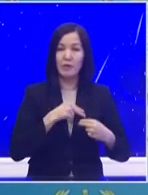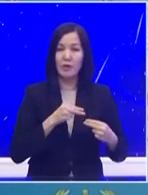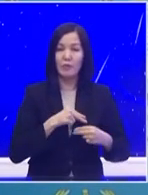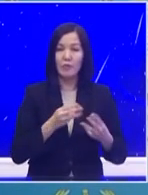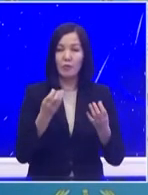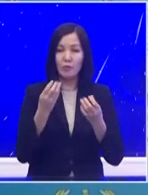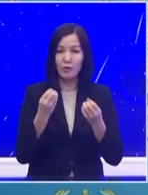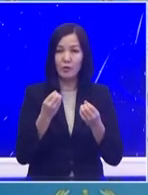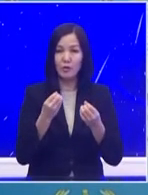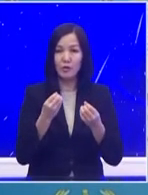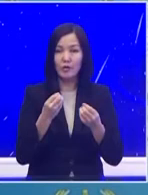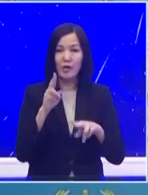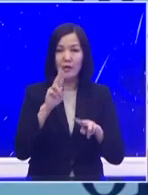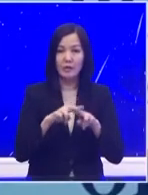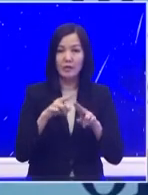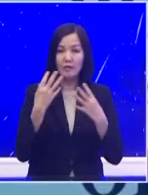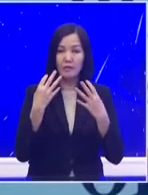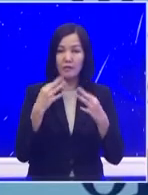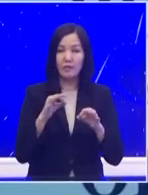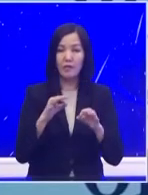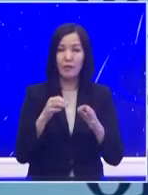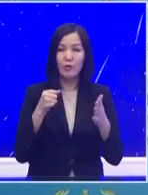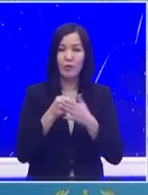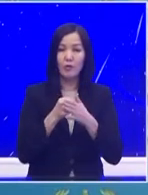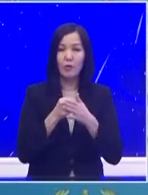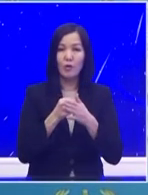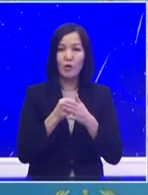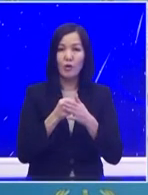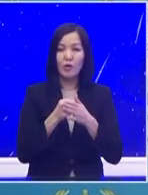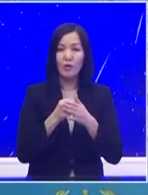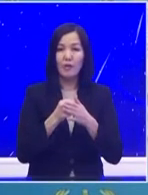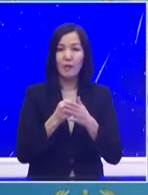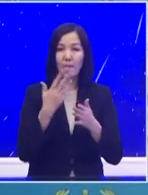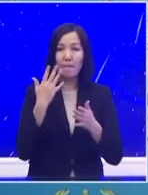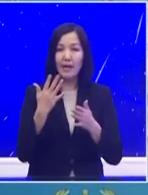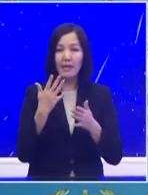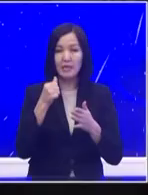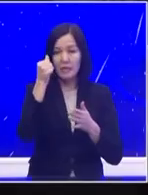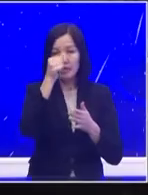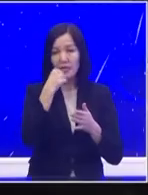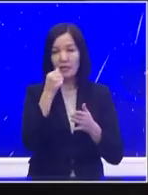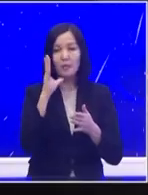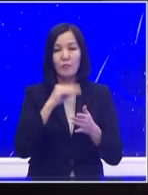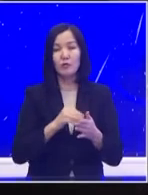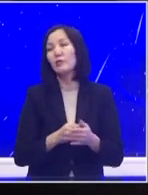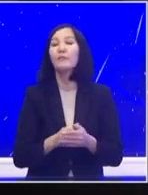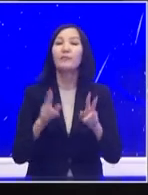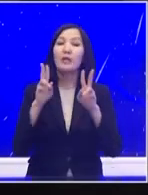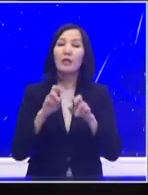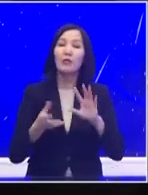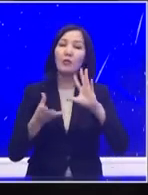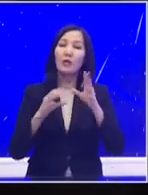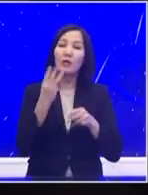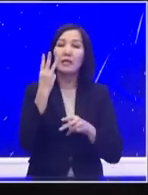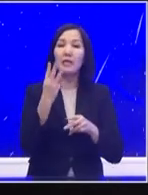же размере, либо ограничением свободы на срок до 2 лет или лишение свободы на тот же срок. Итог рейда – 3